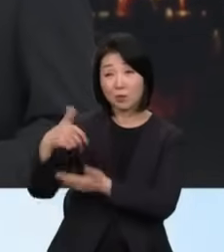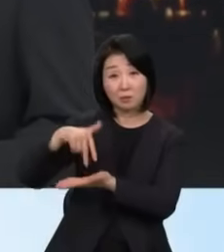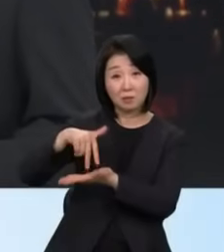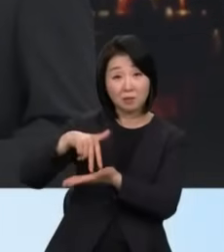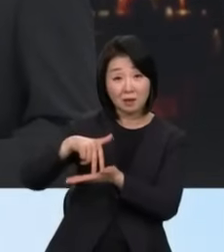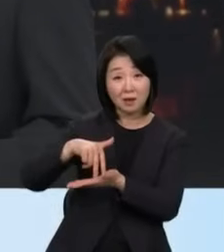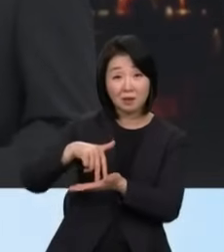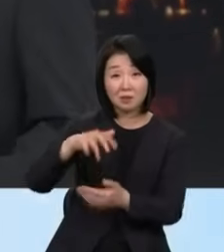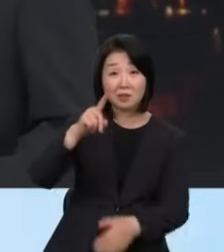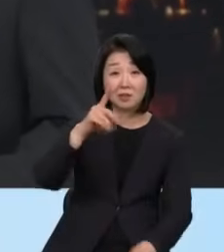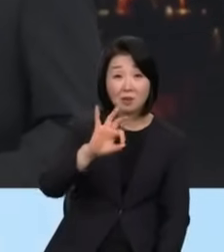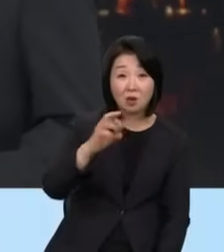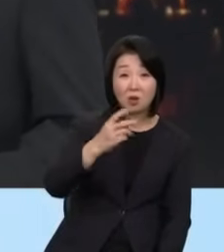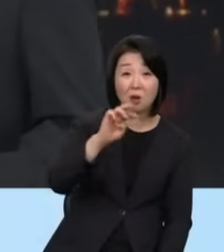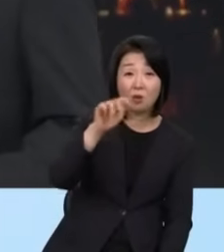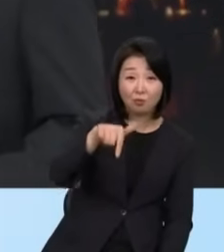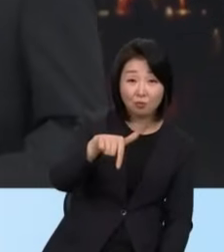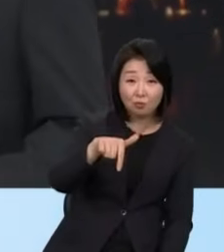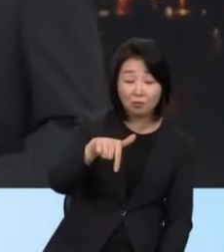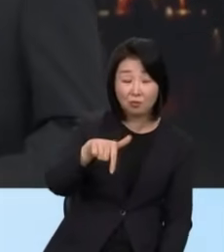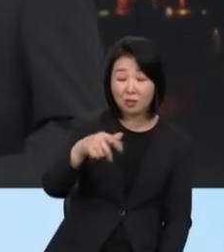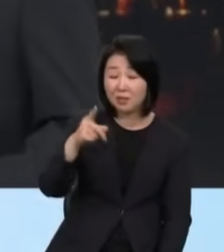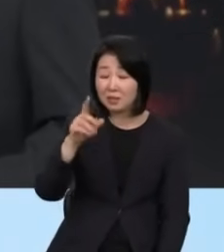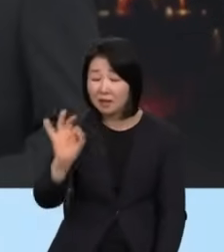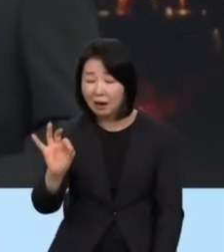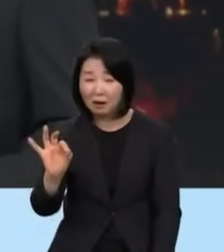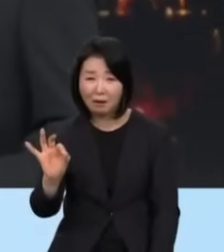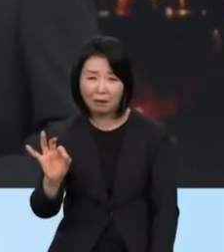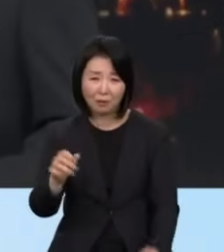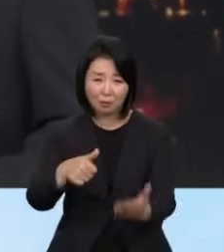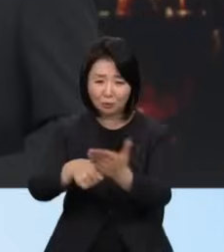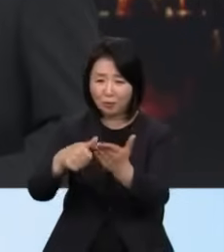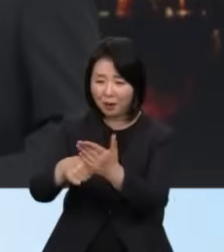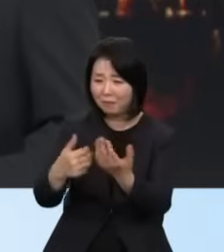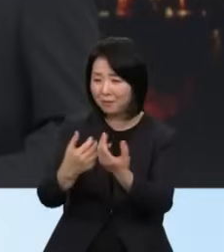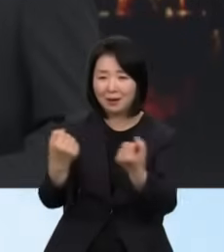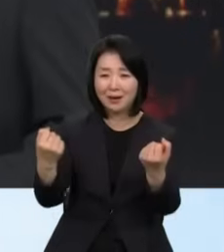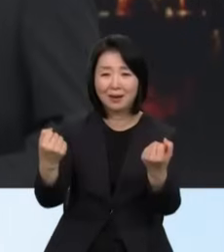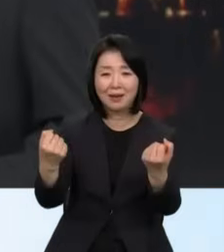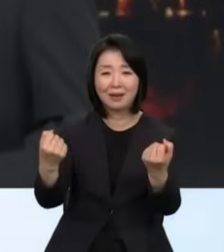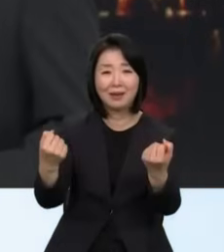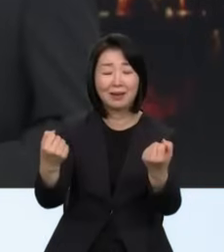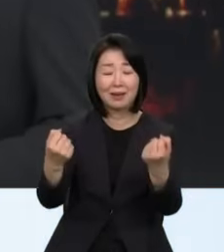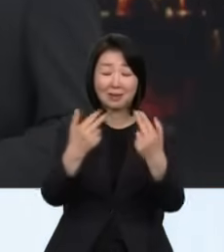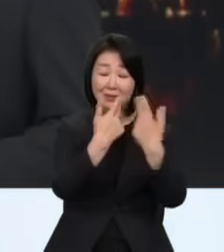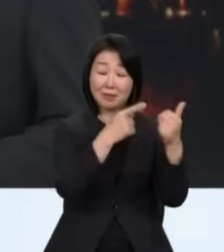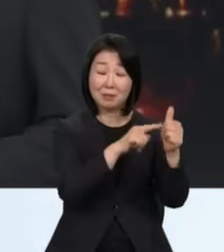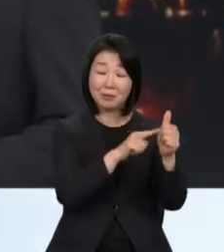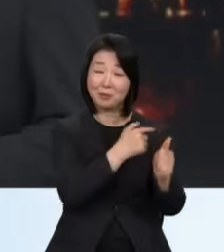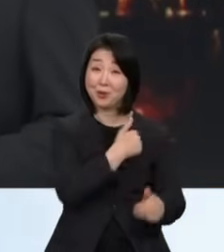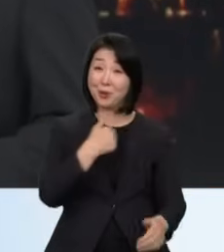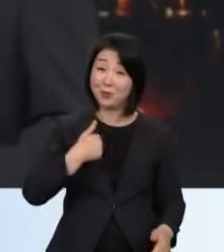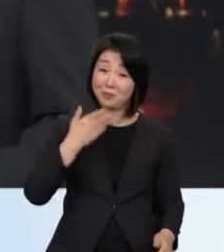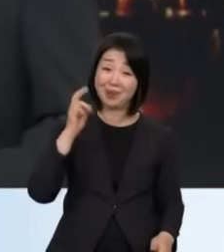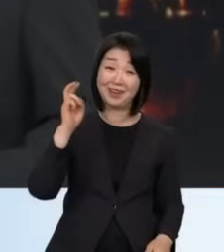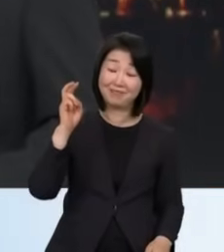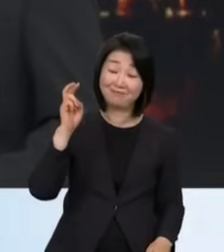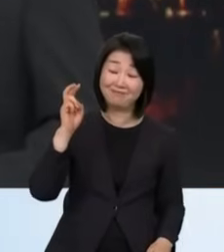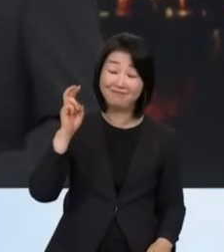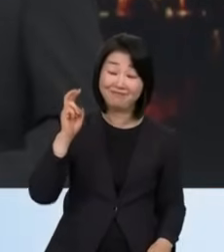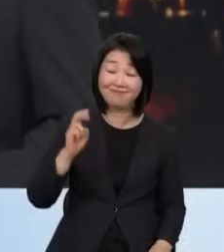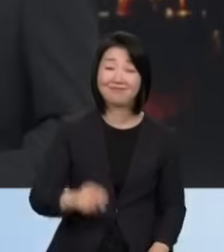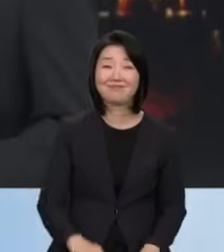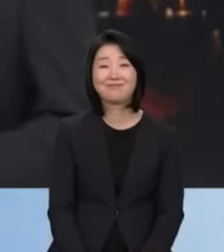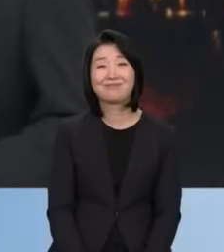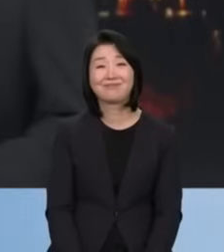국민의힘에서는 이제 정현욱 후보, 이렇게 무소속 장해찬 후보 표가 갈리는 상황이다 보니까 이재명 후보가 좀 여유가 있었던 표정이 그렇죠. 좀